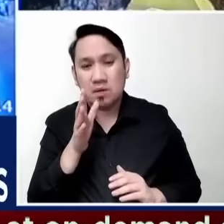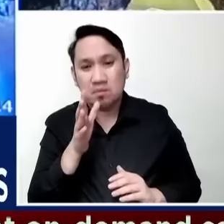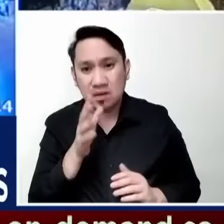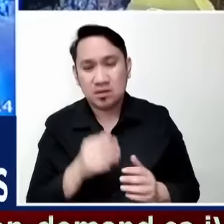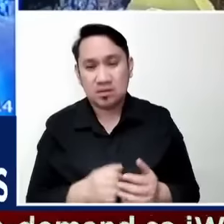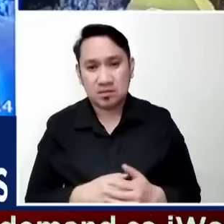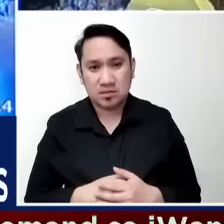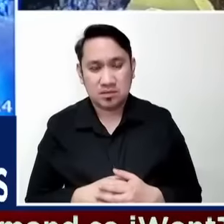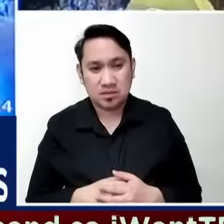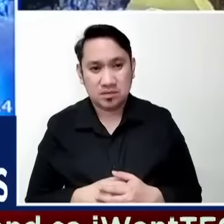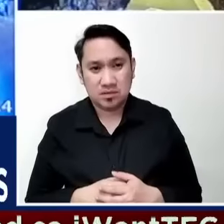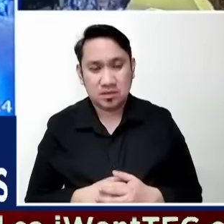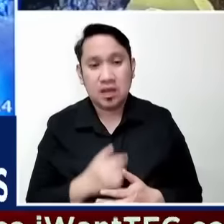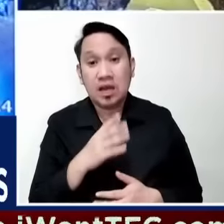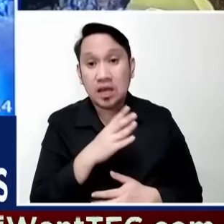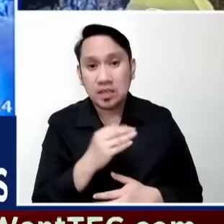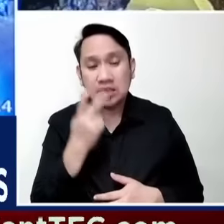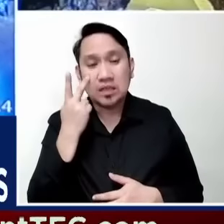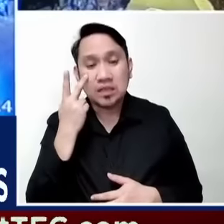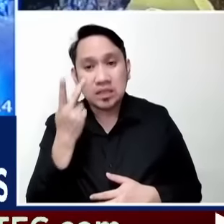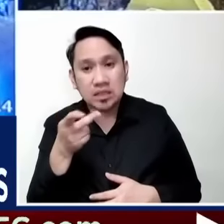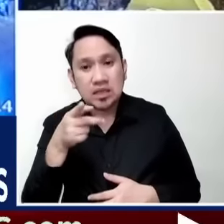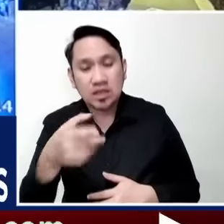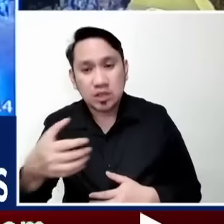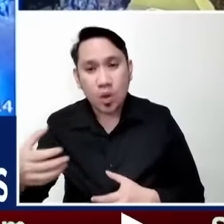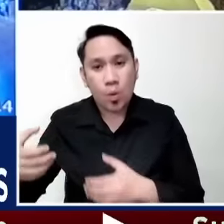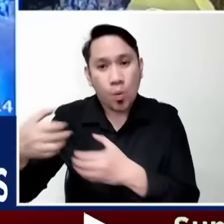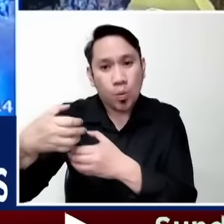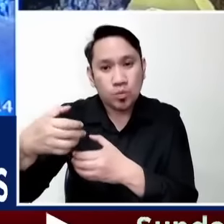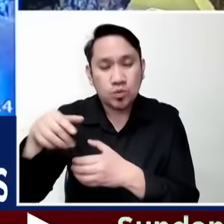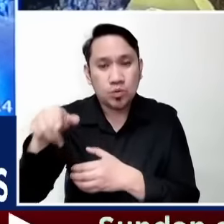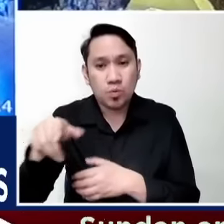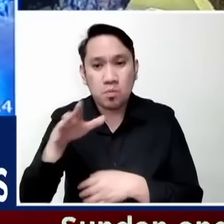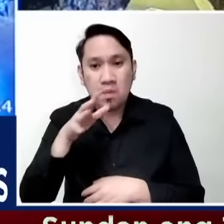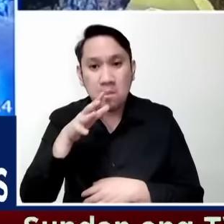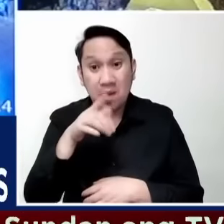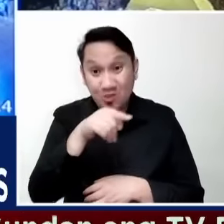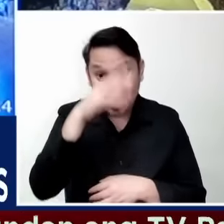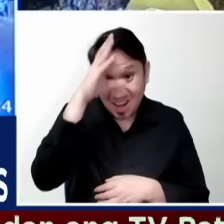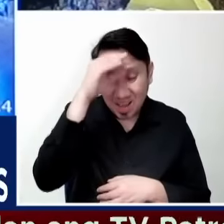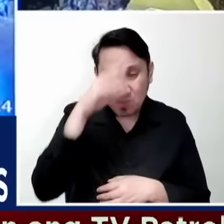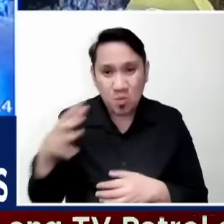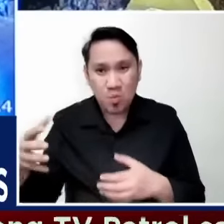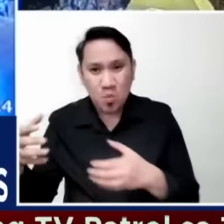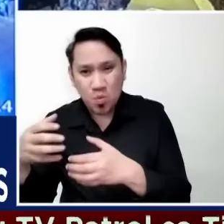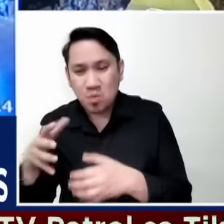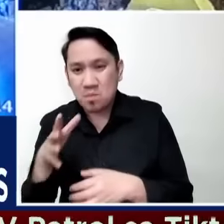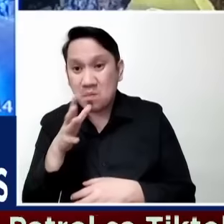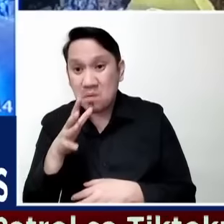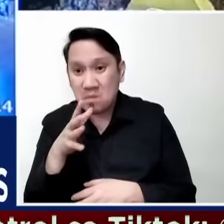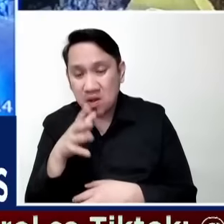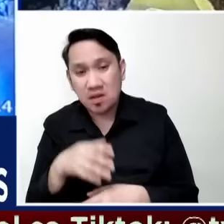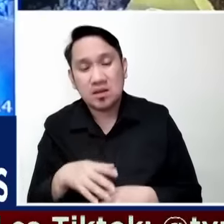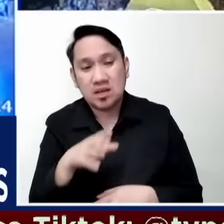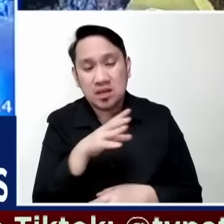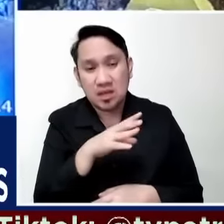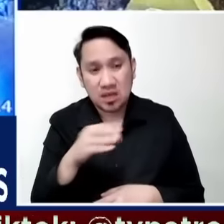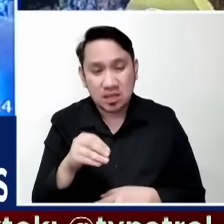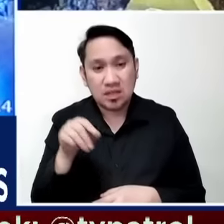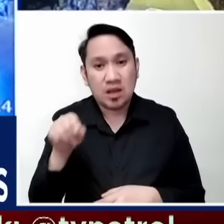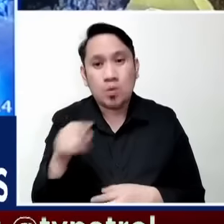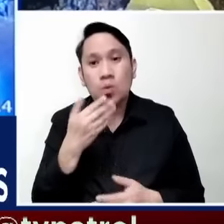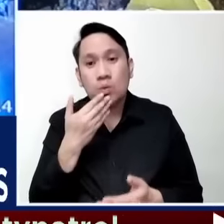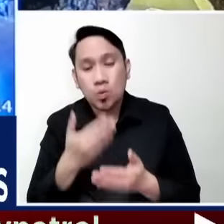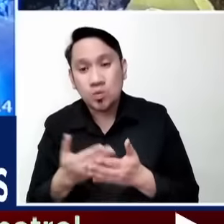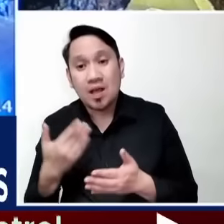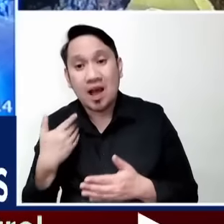namin, hawak-hawak niya pa yung nanay niya. Eh buti na lang, nandoon isang kapatid